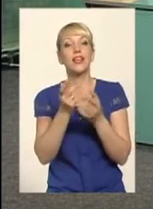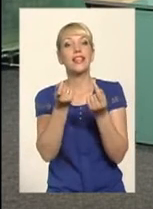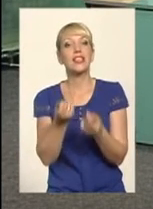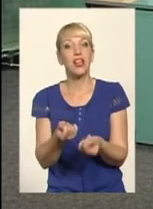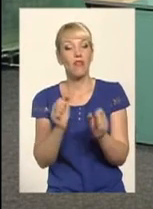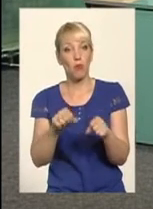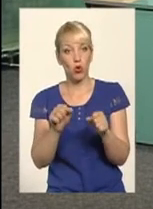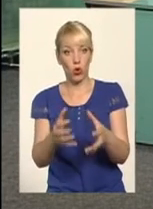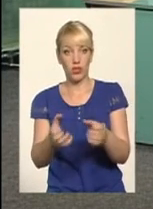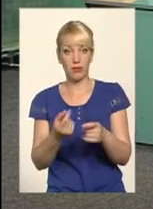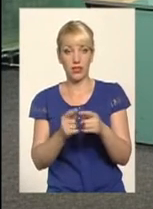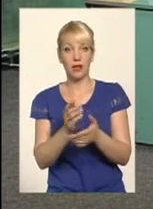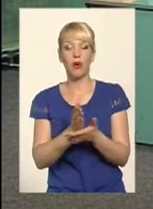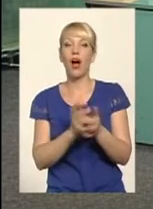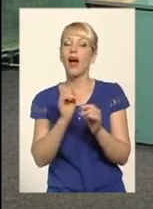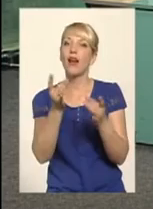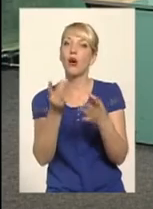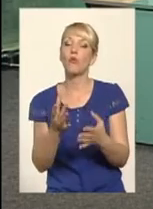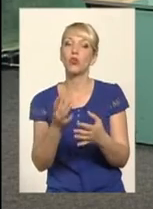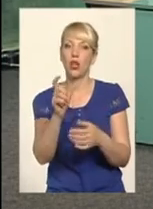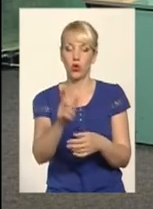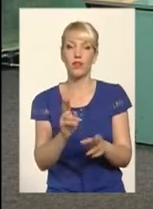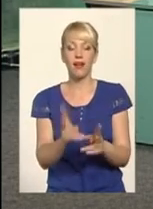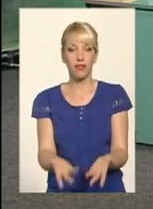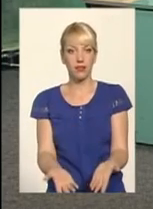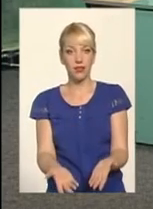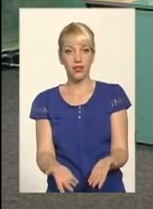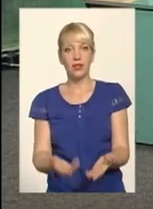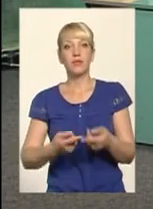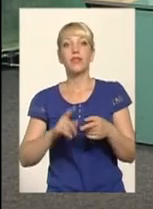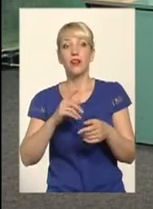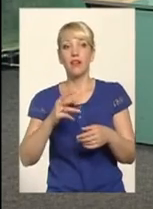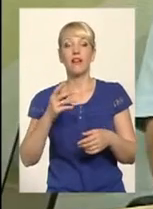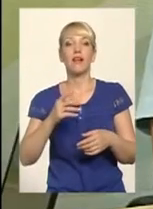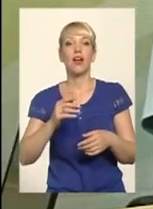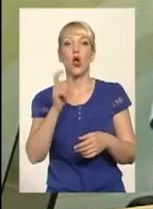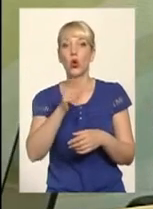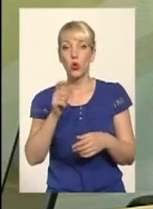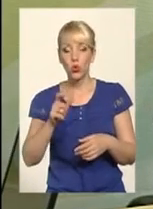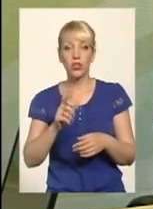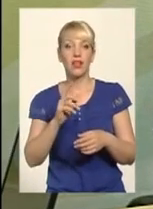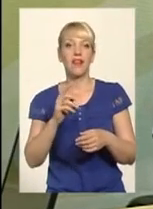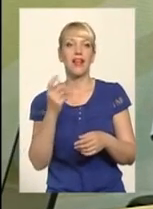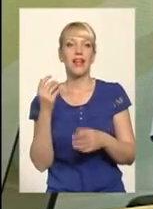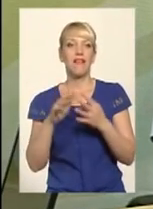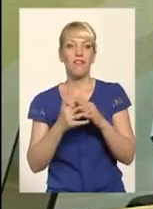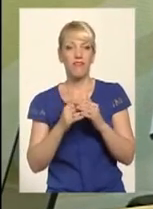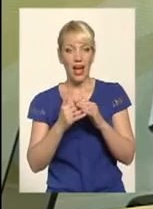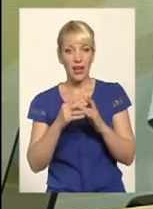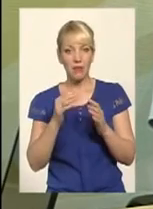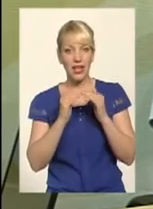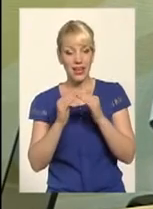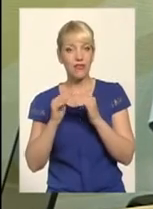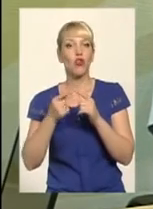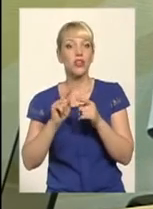можливість отримати ці послуги. А як простий фермер знайти? І, ну, фермери бажають, повірте, фермери сьогодні помінялися в